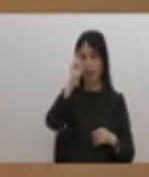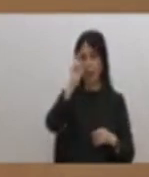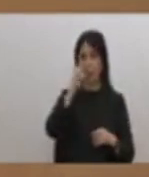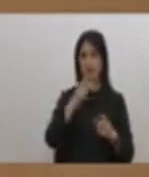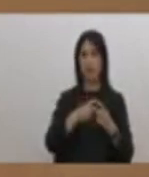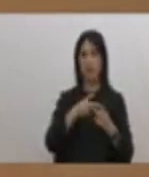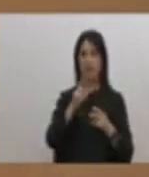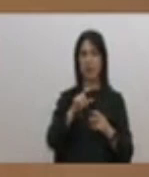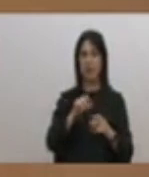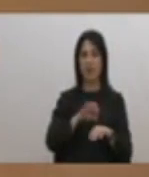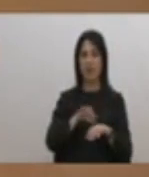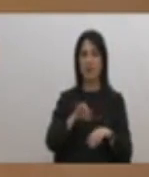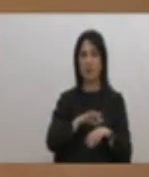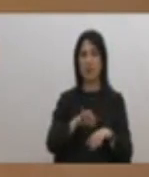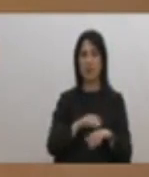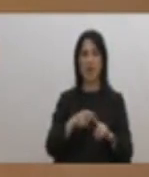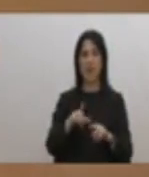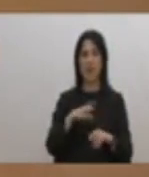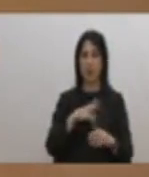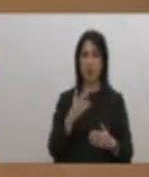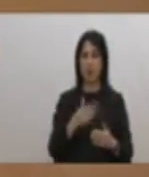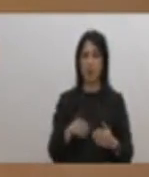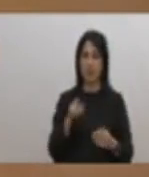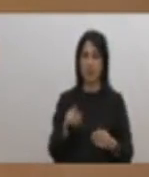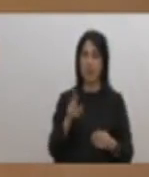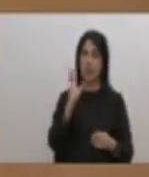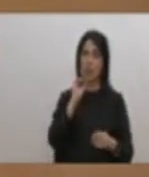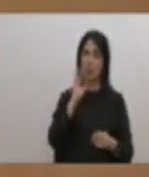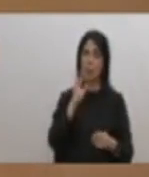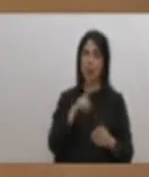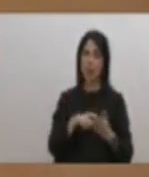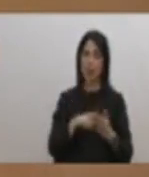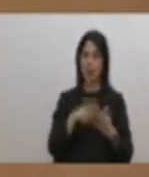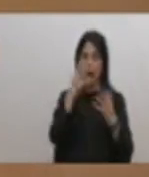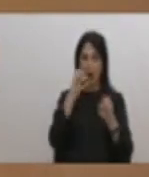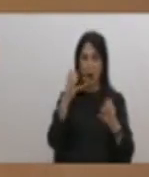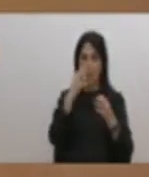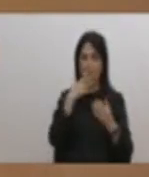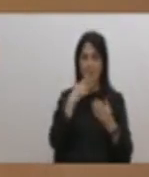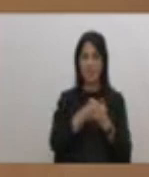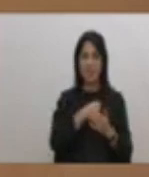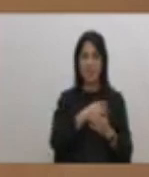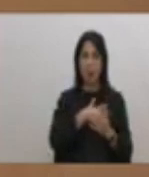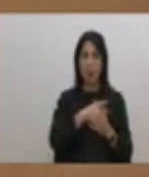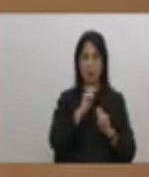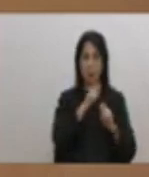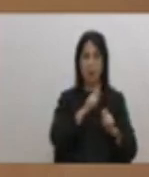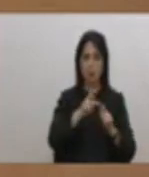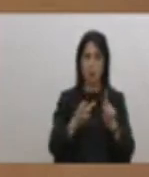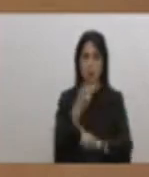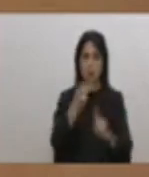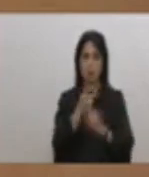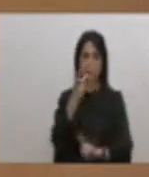ციხეებში ადამიანებს აწამებდა, აი ეგ იყო მარცხი. როდესაც გაირკვა რომ ხამღამობით საკუთრებას შუქნიდნენ